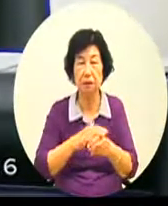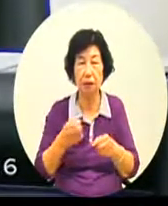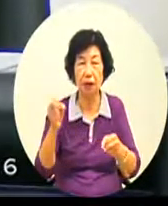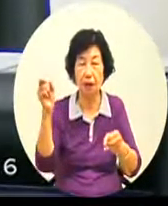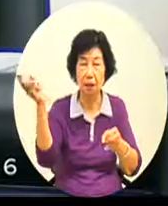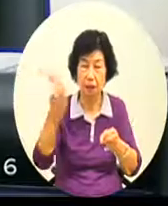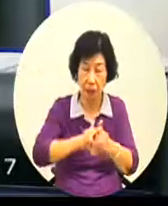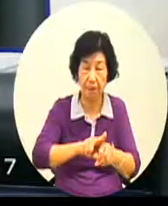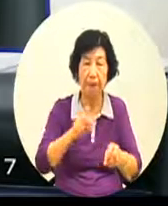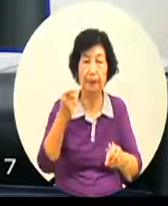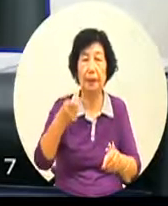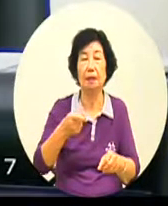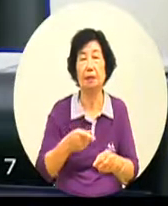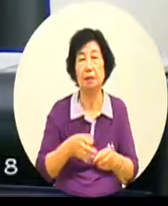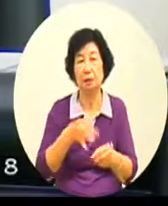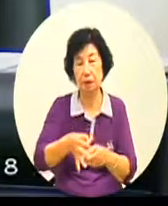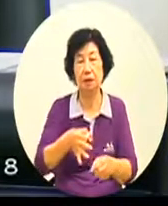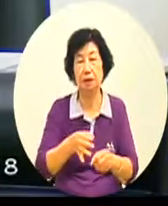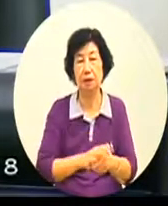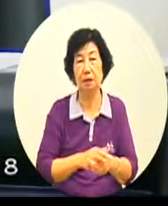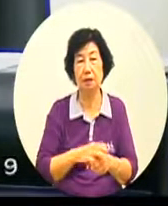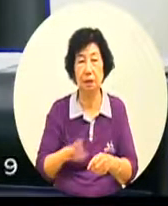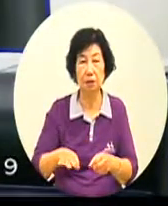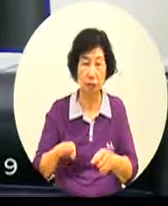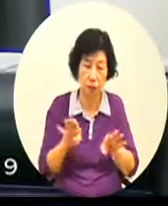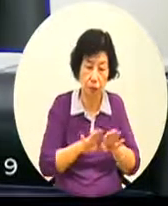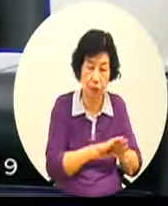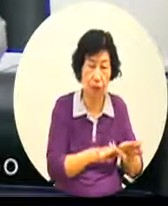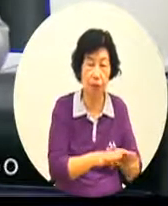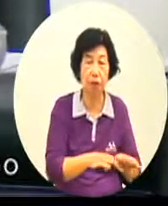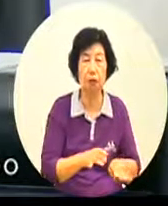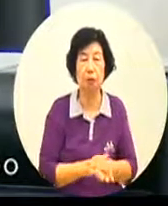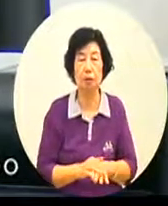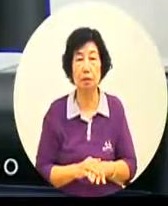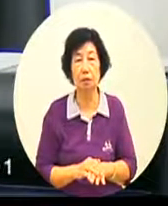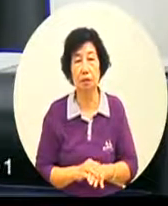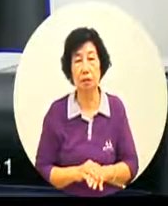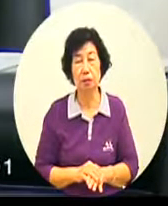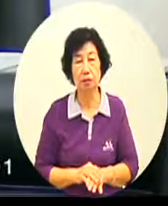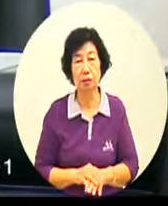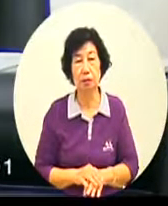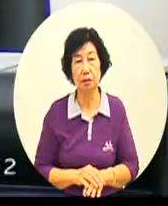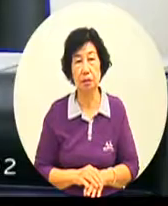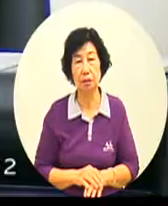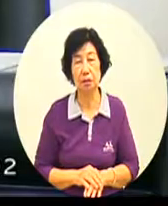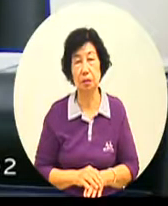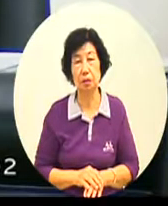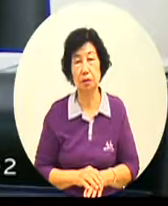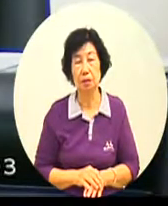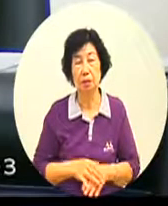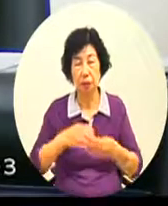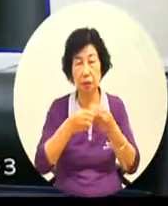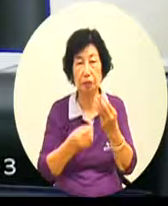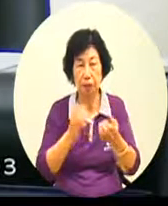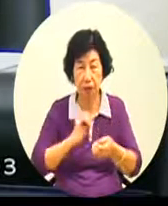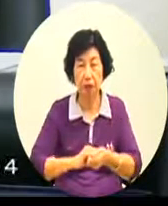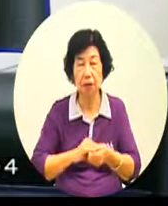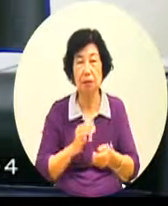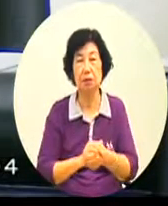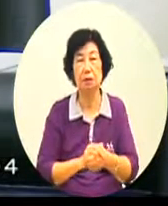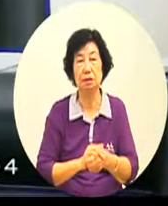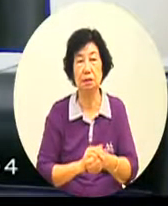那休息日呢这个休的这个原则上 它的规定是说，休息日原则上